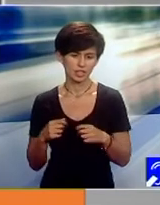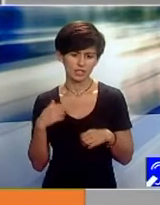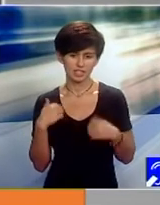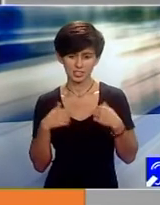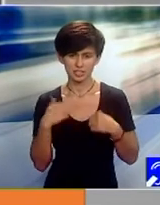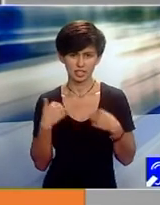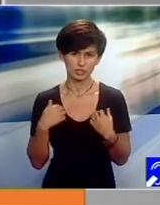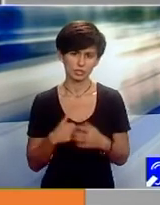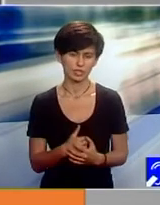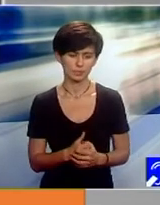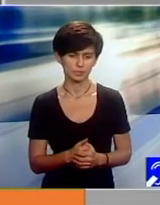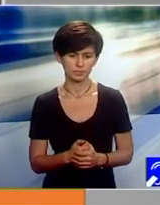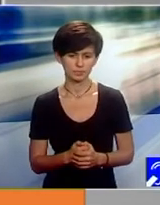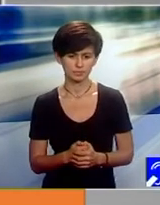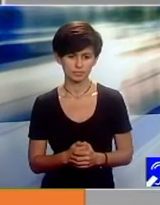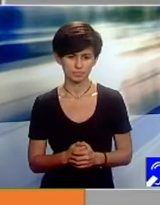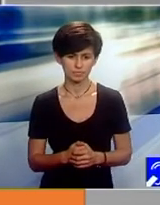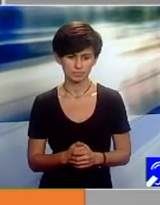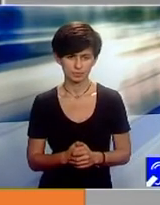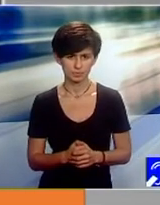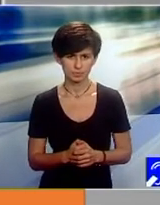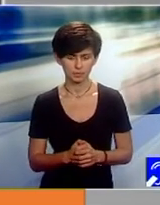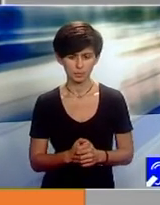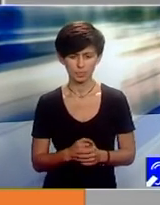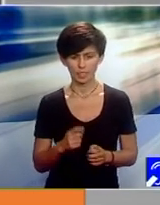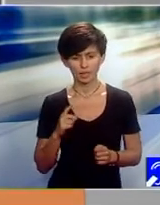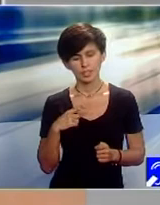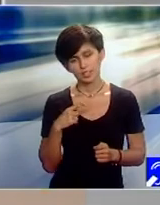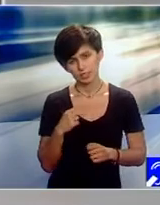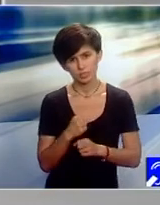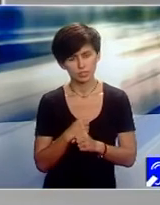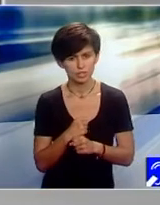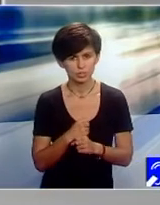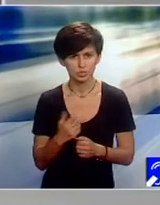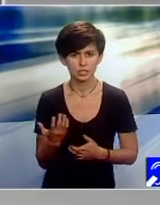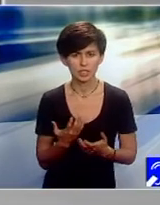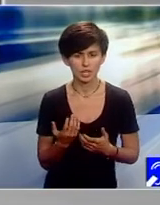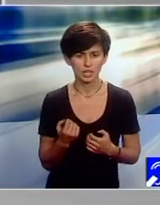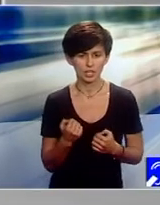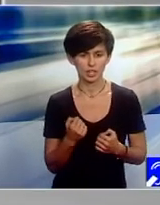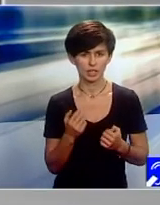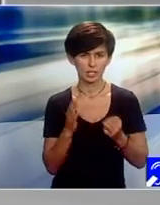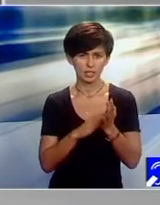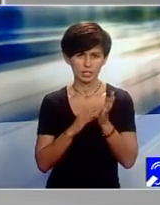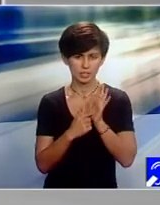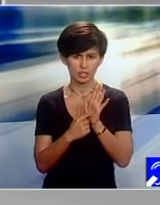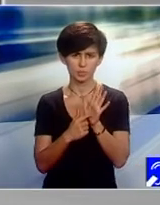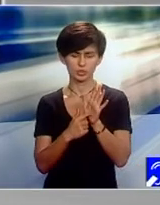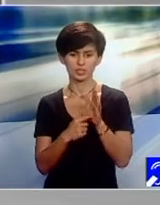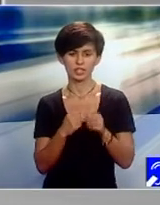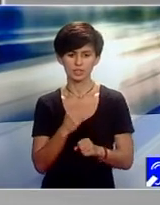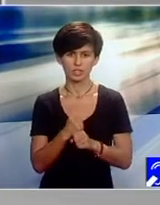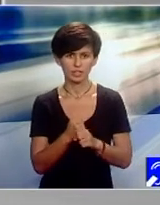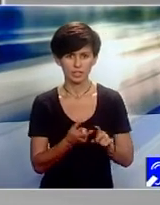dar nu neapărat, așa cum spune colega mea Cătălina, putem sau există studiile care neapărat demonstrează. Fac o conexiune